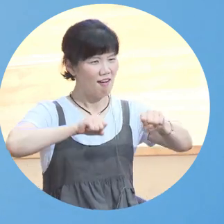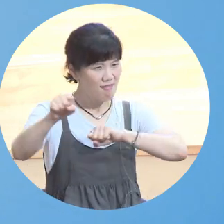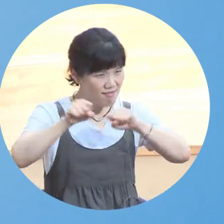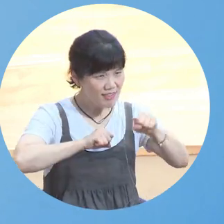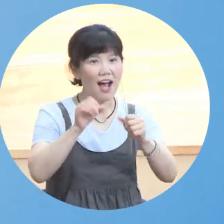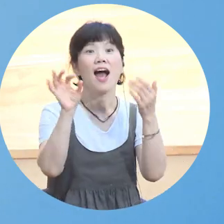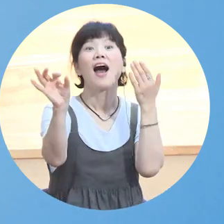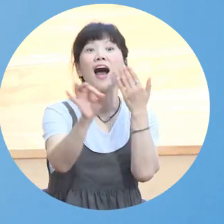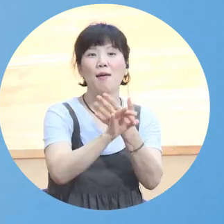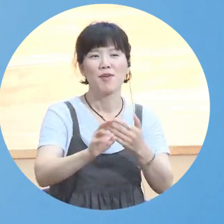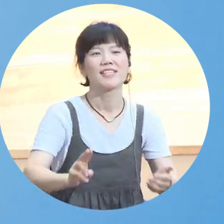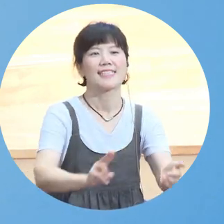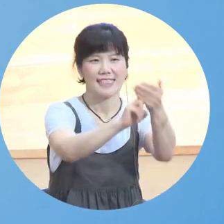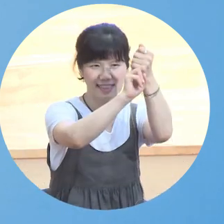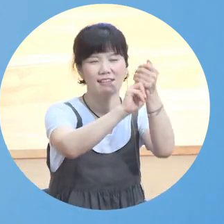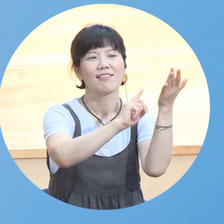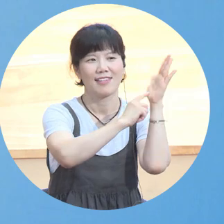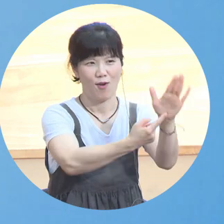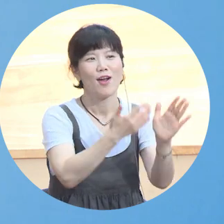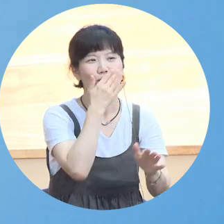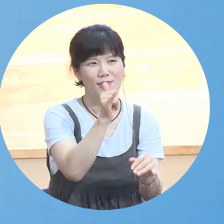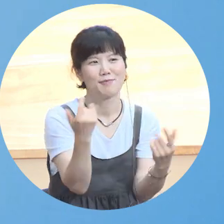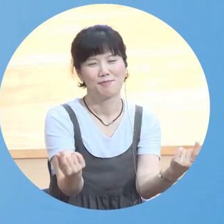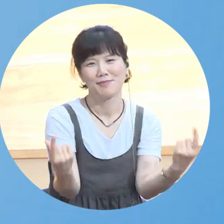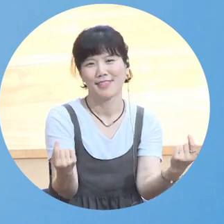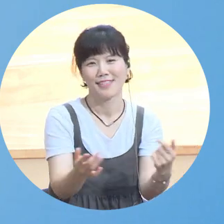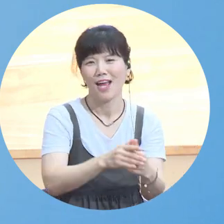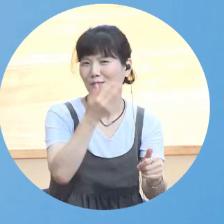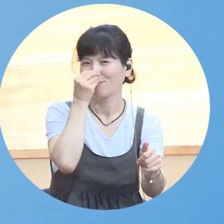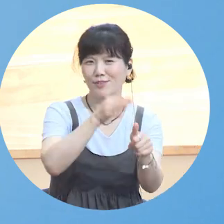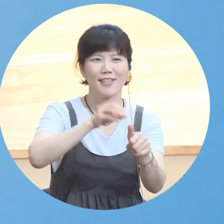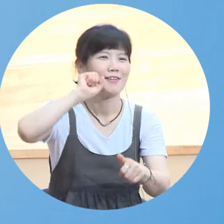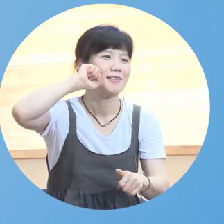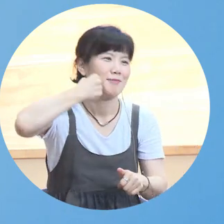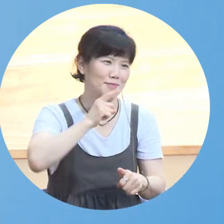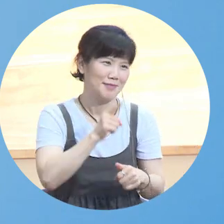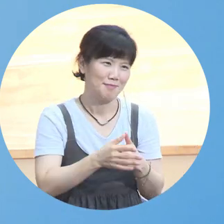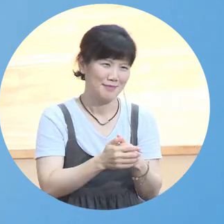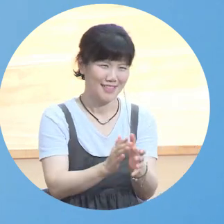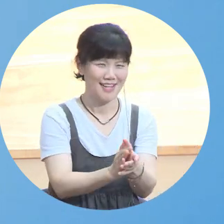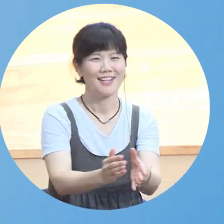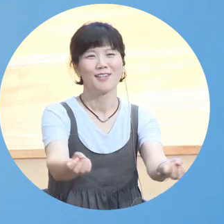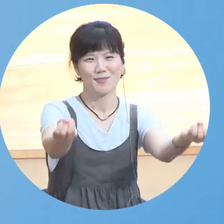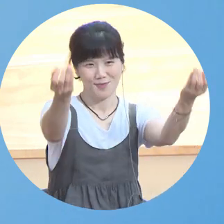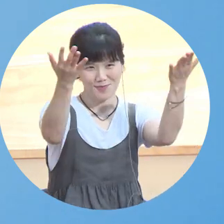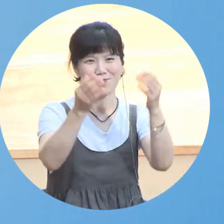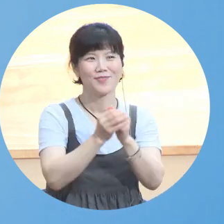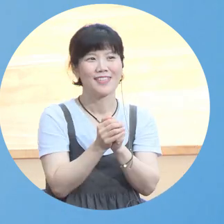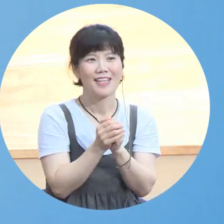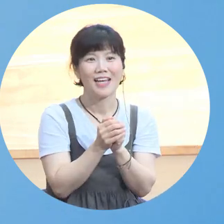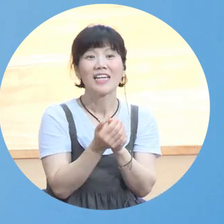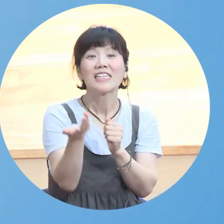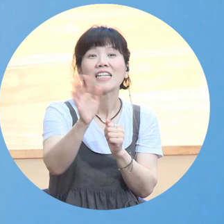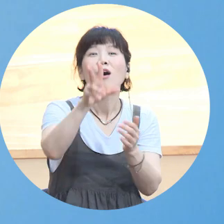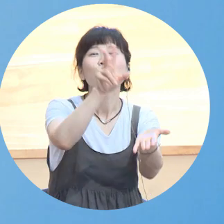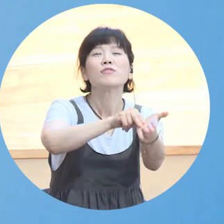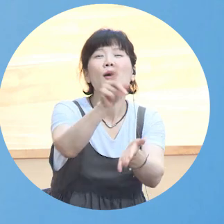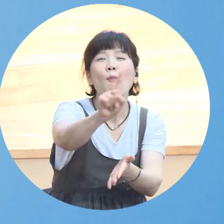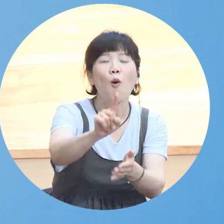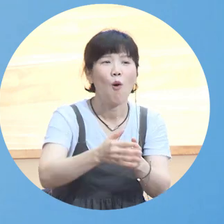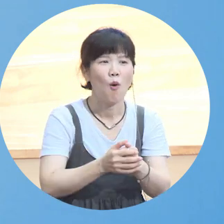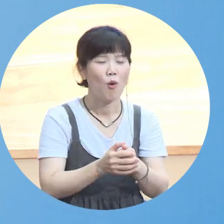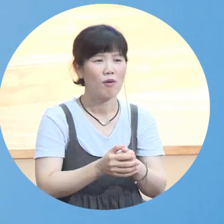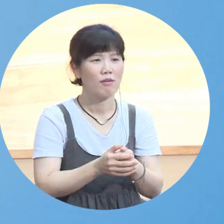일어나게 되어 지는 거에요 울시 할 수가 없는 것 알렐루야 그럼 근데 문제는 뭐냐 어디에서 얻어들은 그런